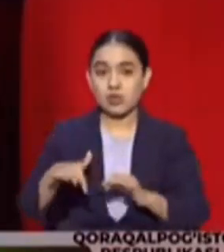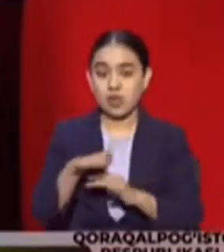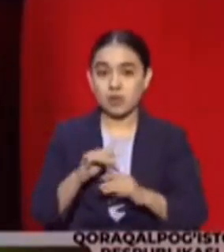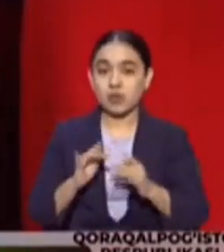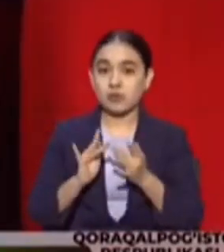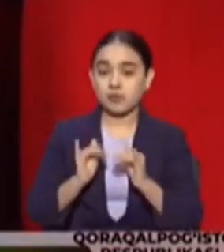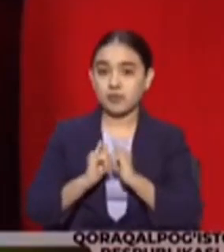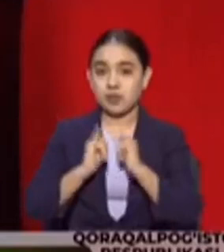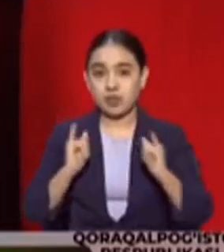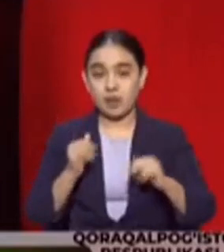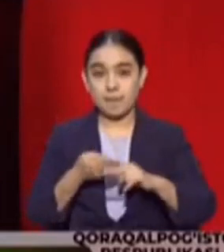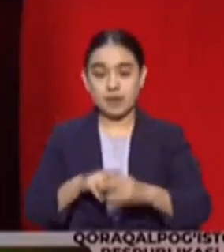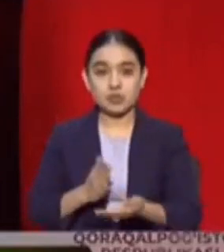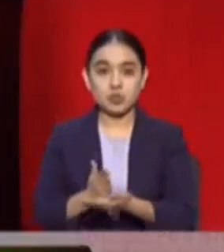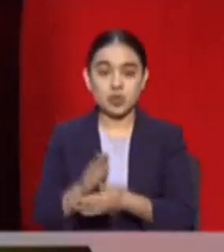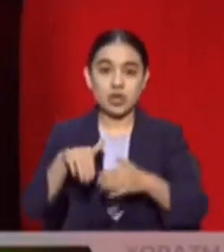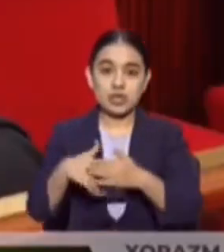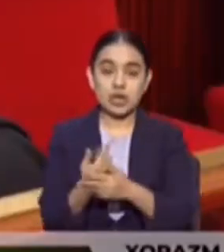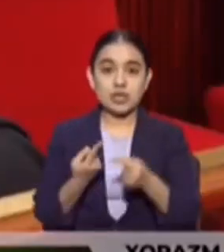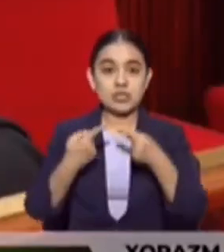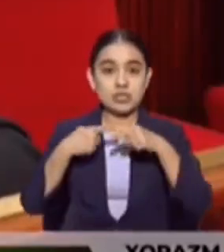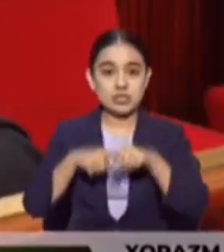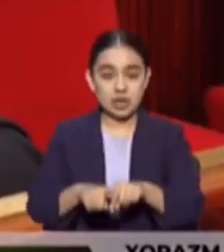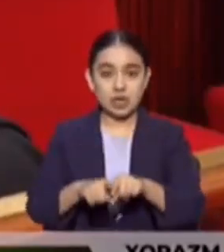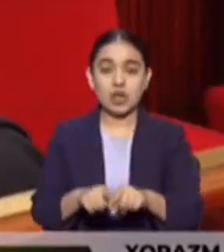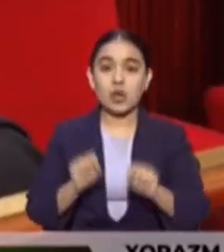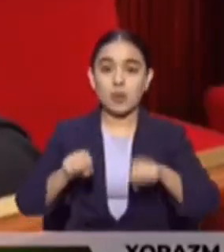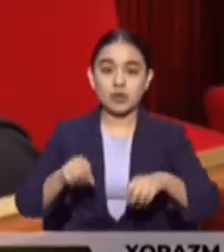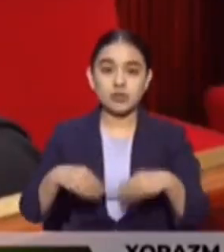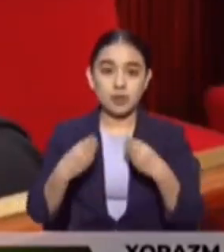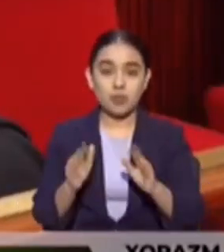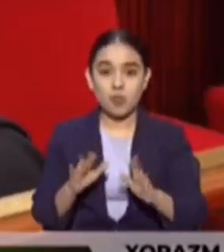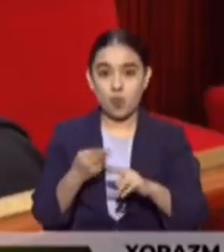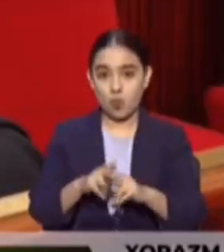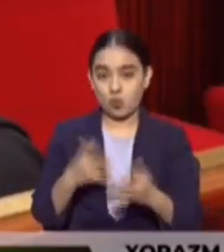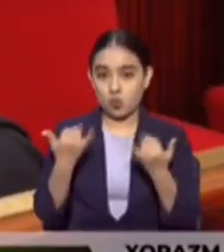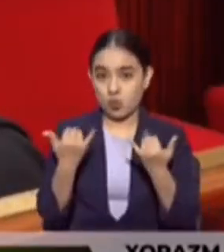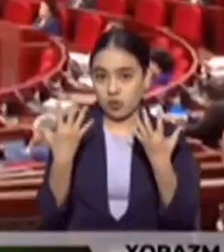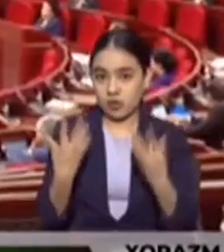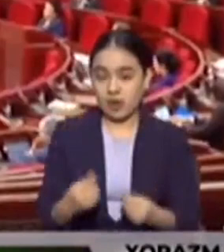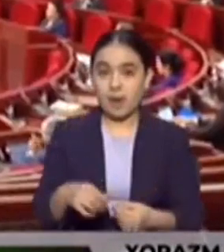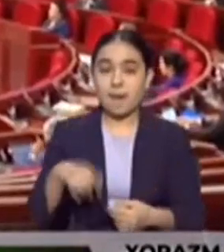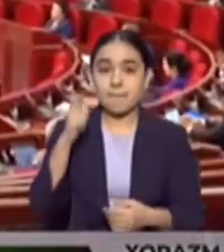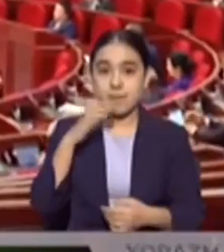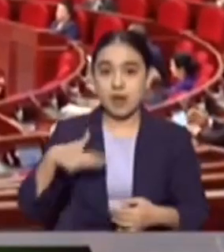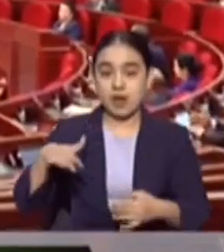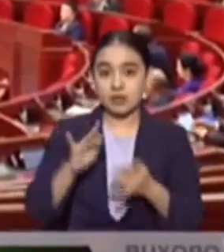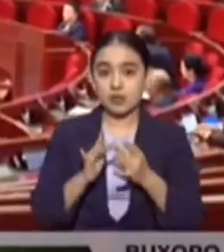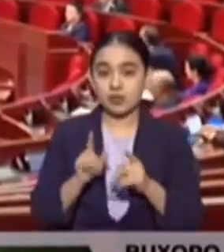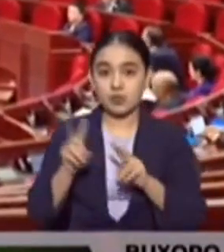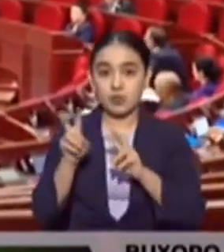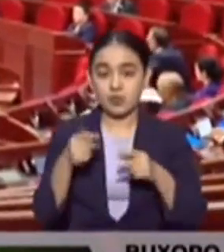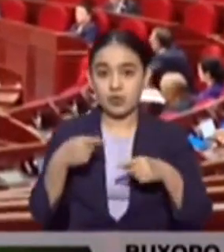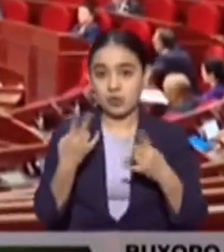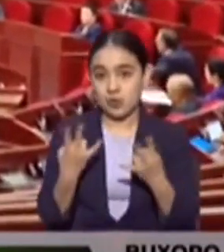jadal rivojlanishi mazkur sohada yangi texnologik imkoniyatlarni yaratmoqda. Biroq bugungi kunda mahalliy yo'ldosh aloqa tarmog'ining